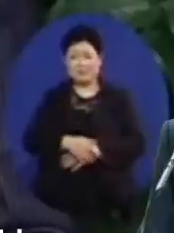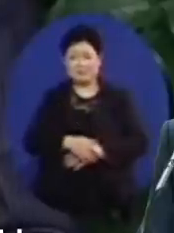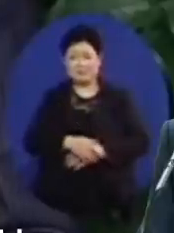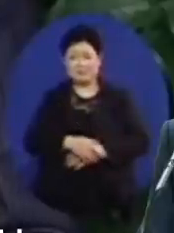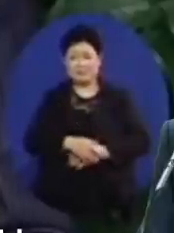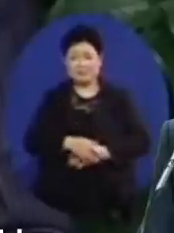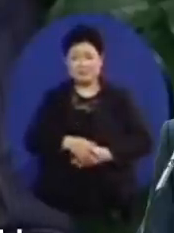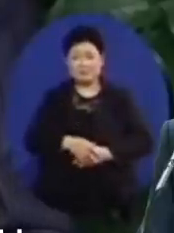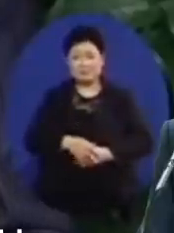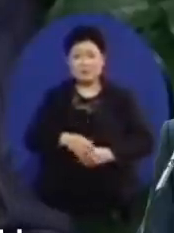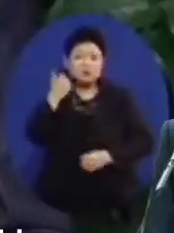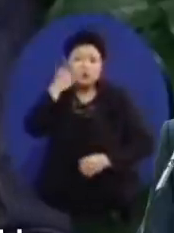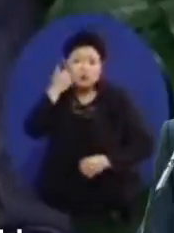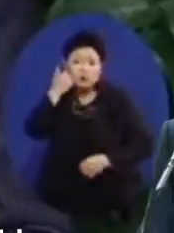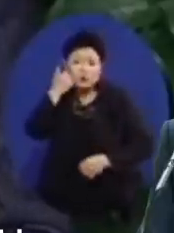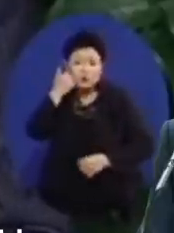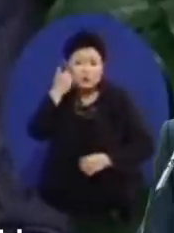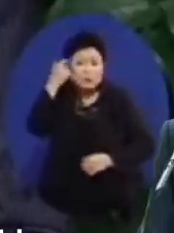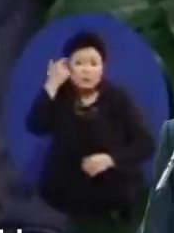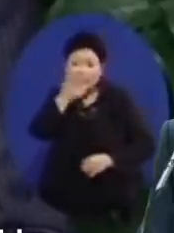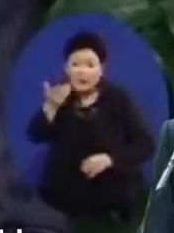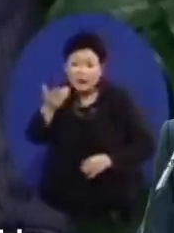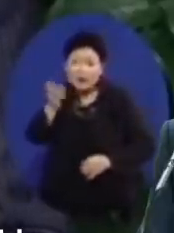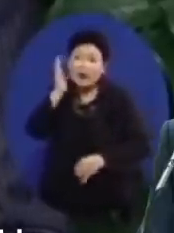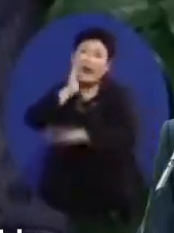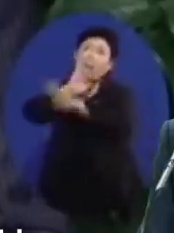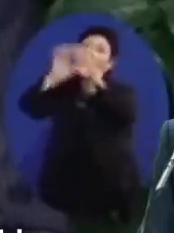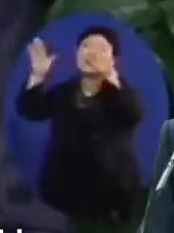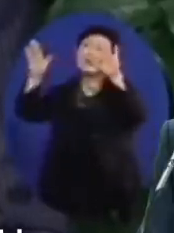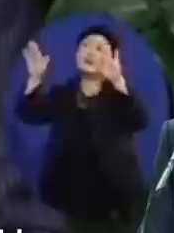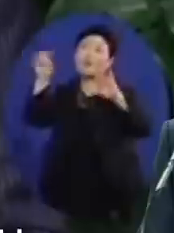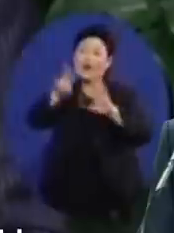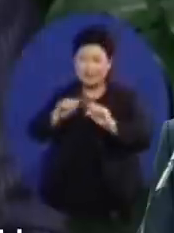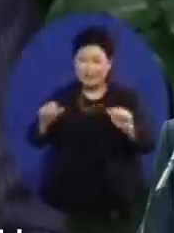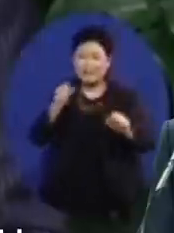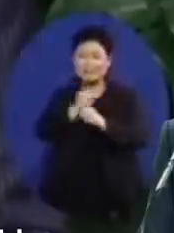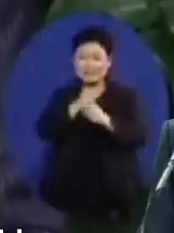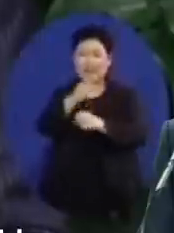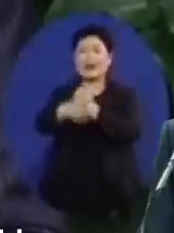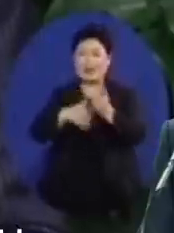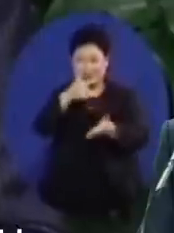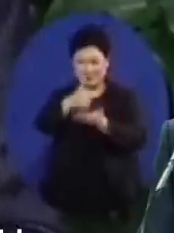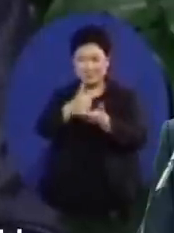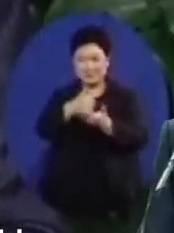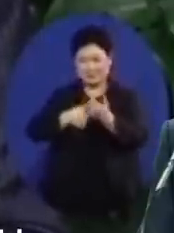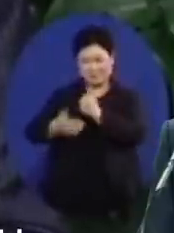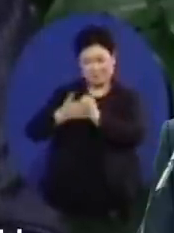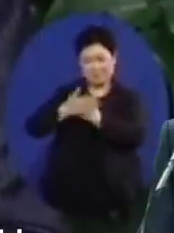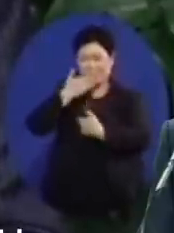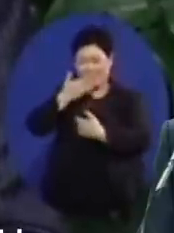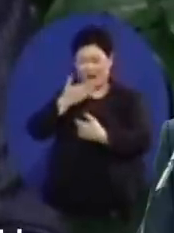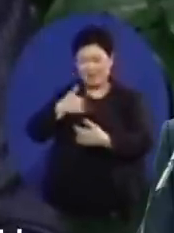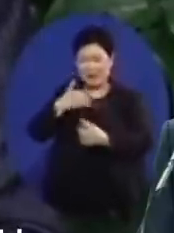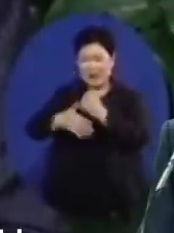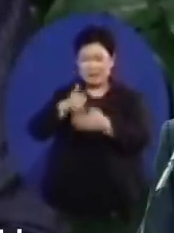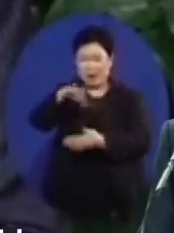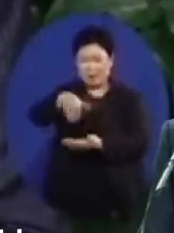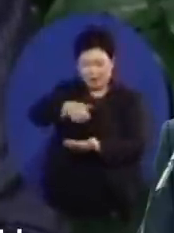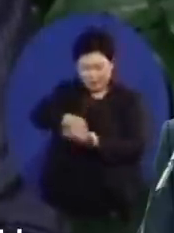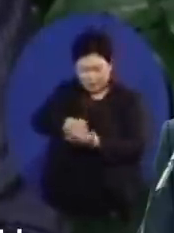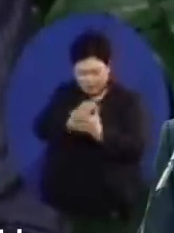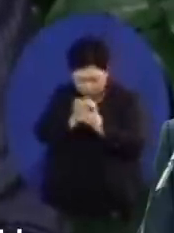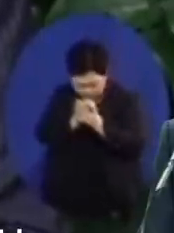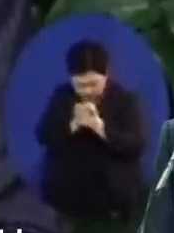잊고 말고요. 누구십니까? 하늘과 땅을 지으신 하나님이십니다. 내가 하나님께 엎드려 기도해서 한